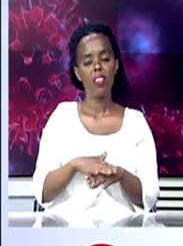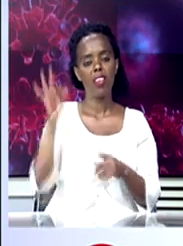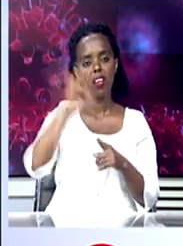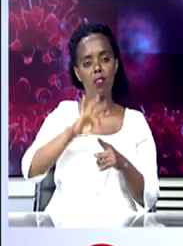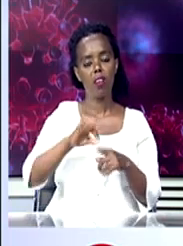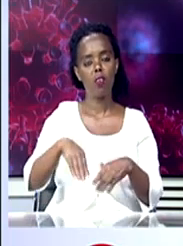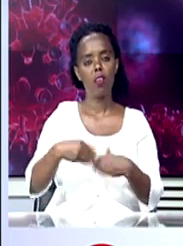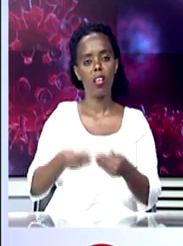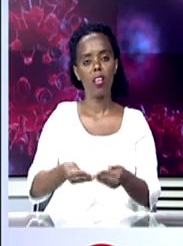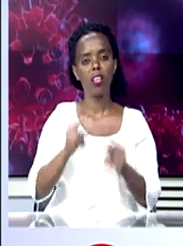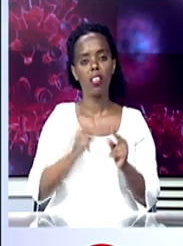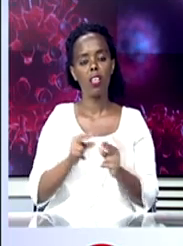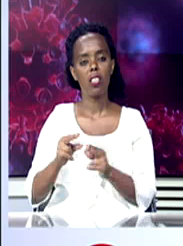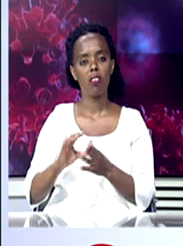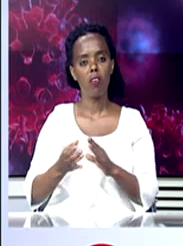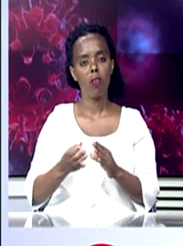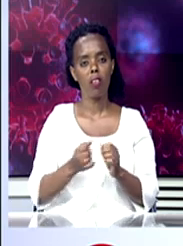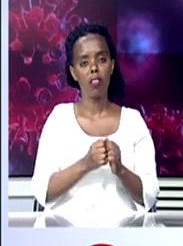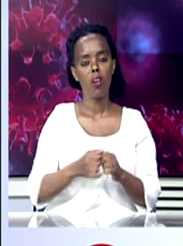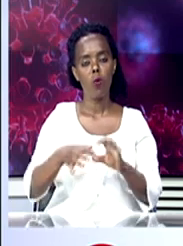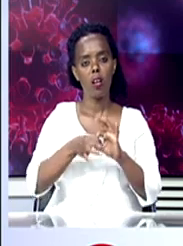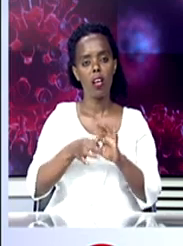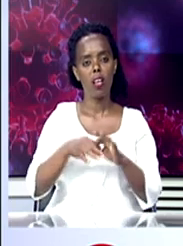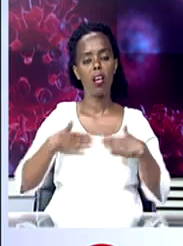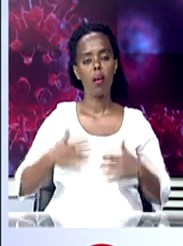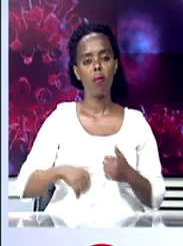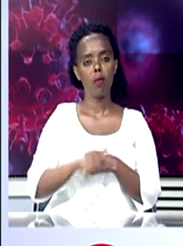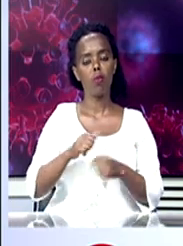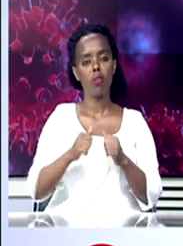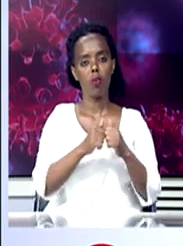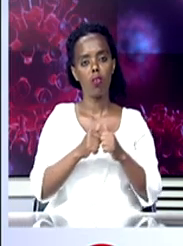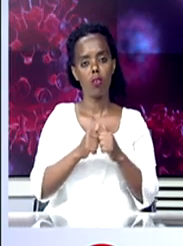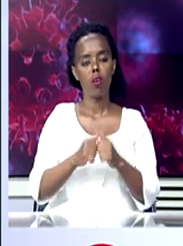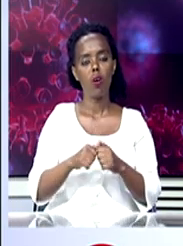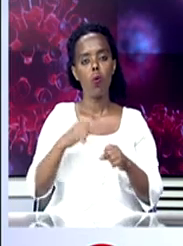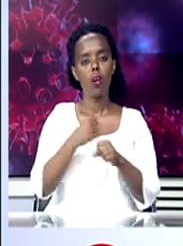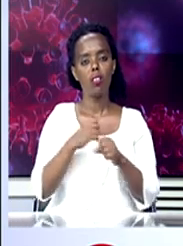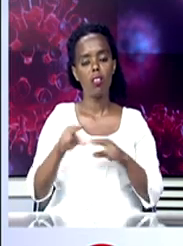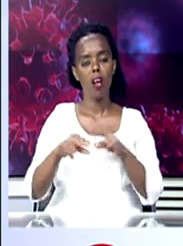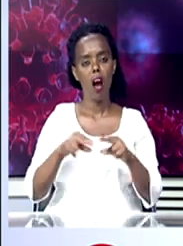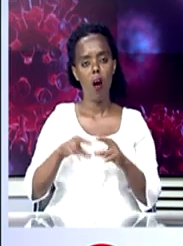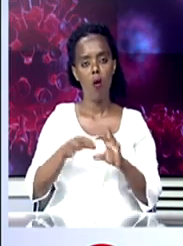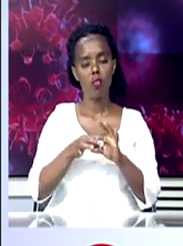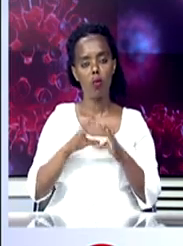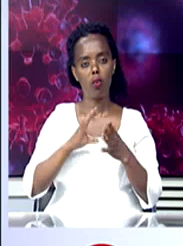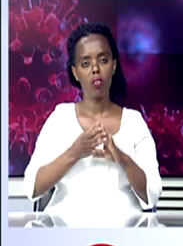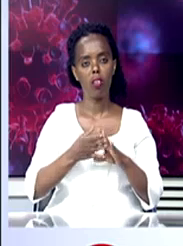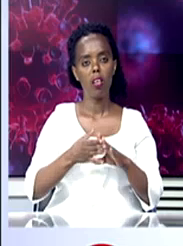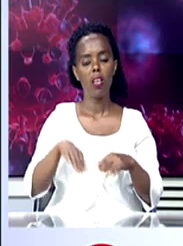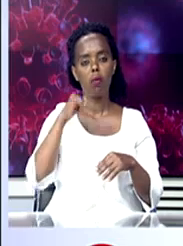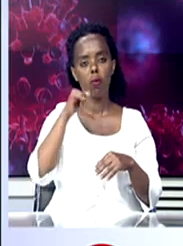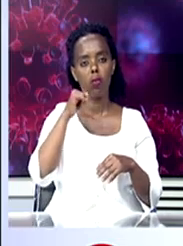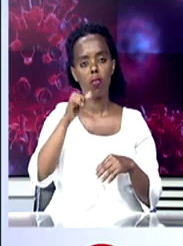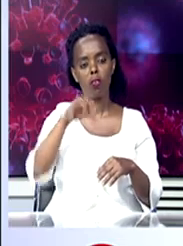xiyyeeffannoo kennee caasaasaa waliin waldaalee qaama miidhamtootaa waliin waajjira hawaasummaa wajjiniin dhimma dubartiif daa'immanii